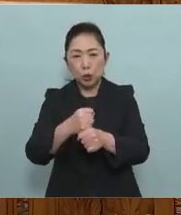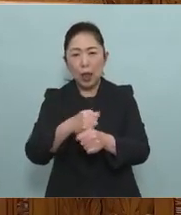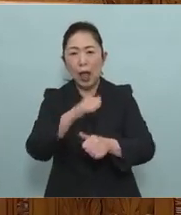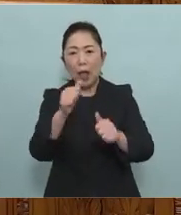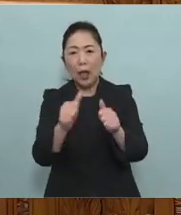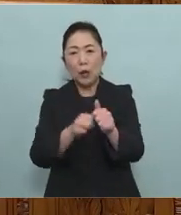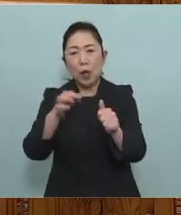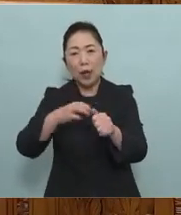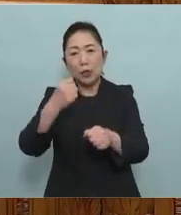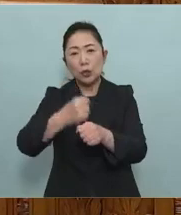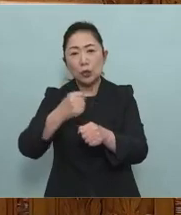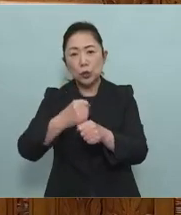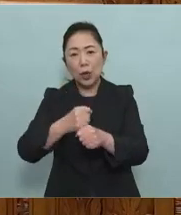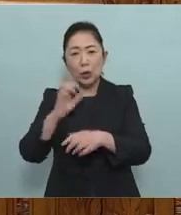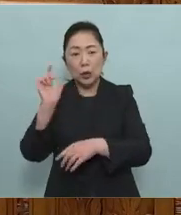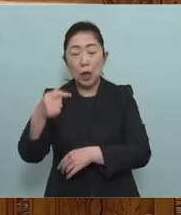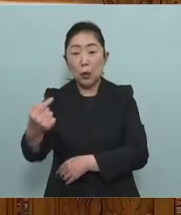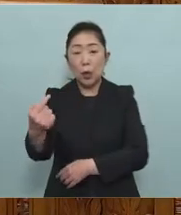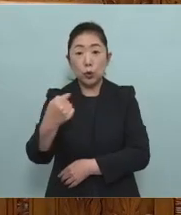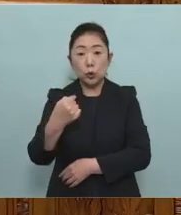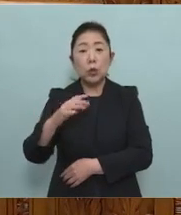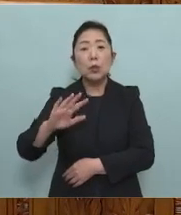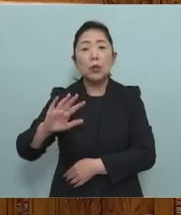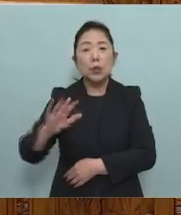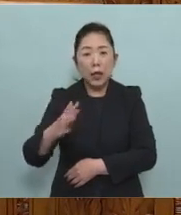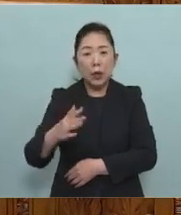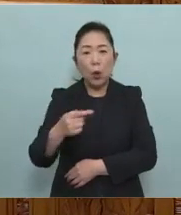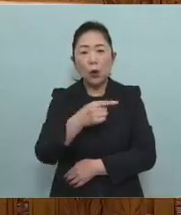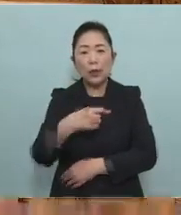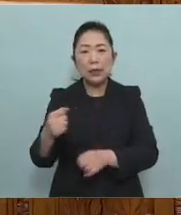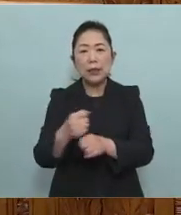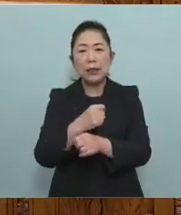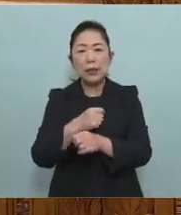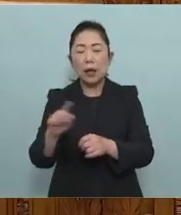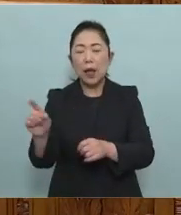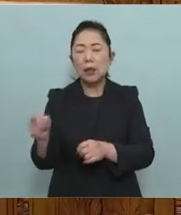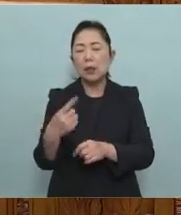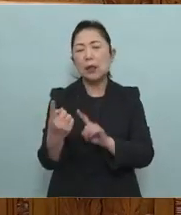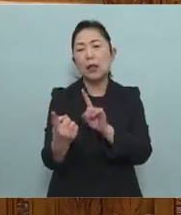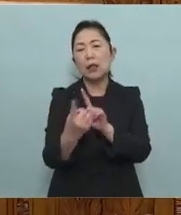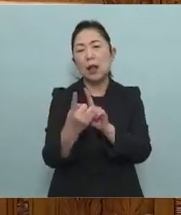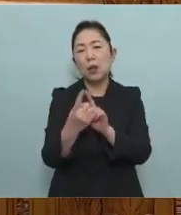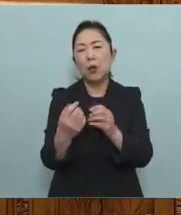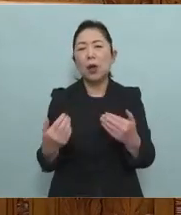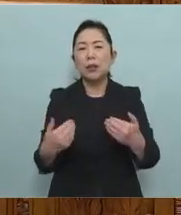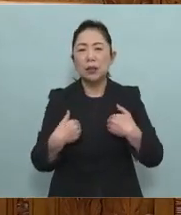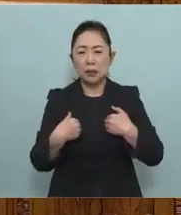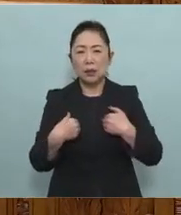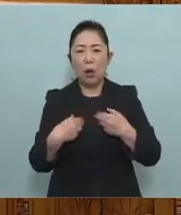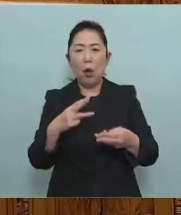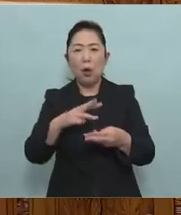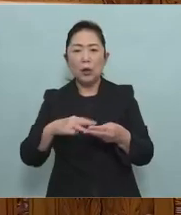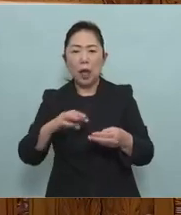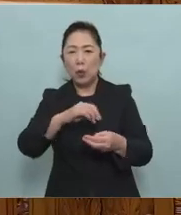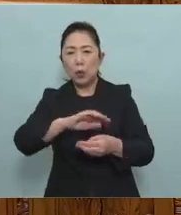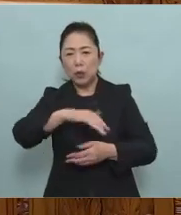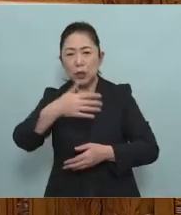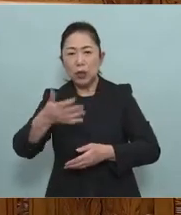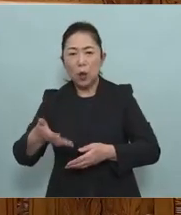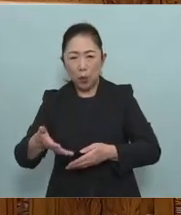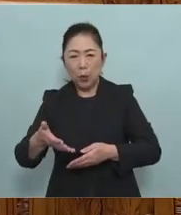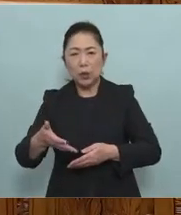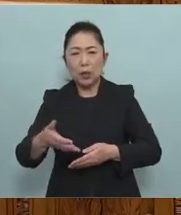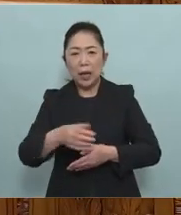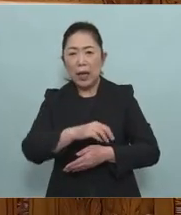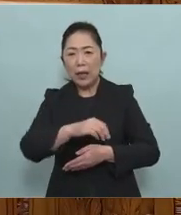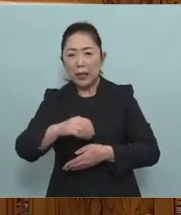ものを作れと政府は言います。しかし、一次産業は自然が相手です。田んぼに土を盛り、大豆や小麦を植えれば、